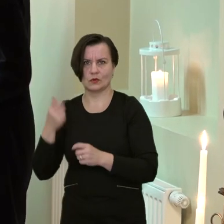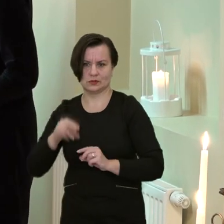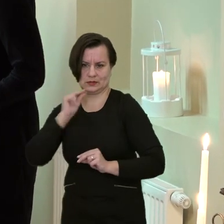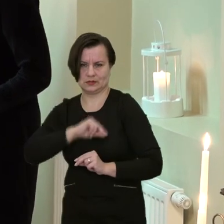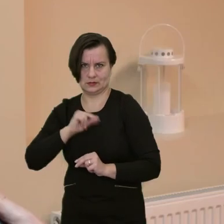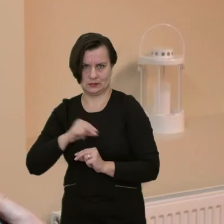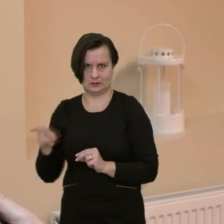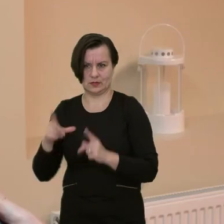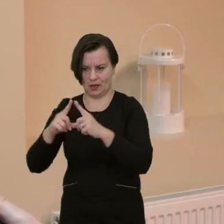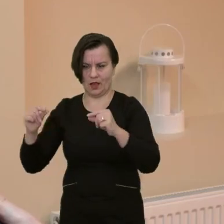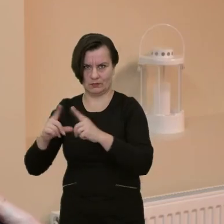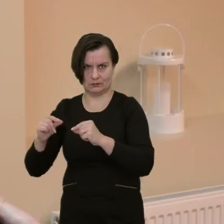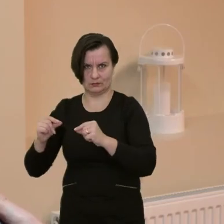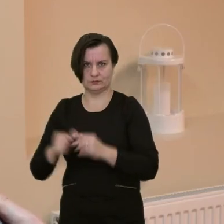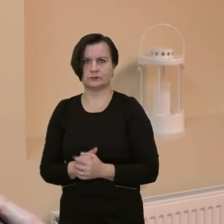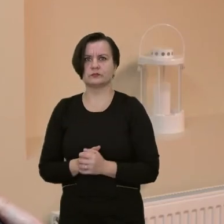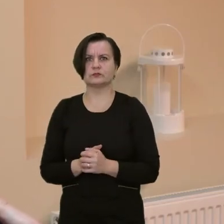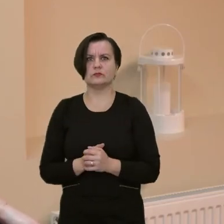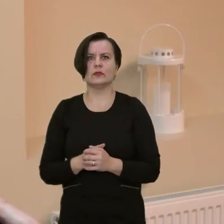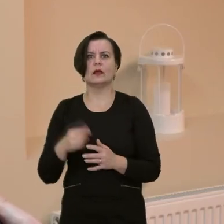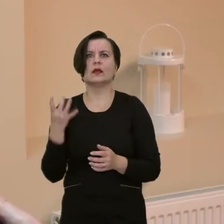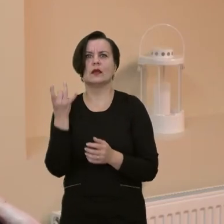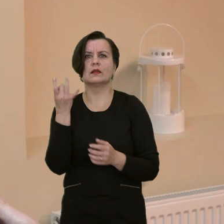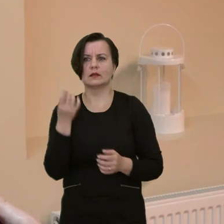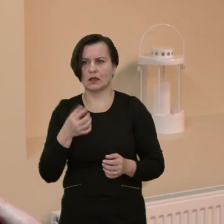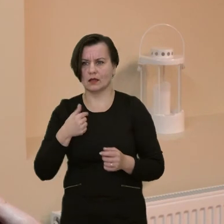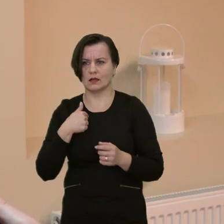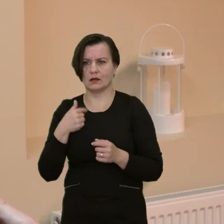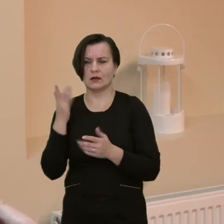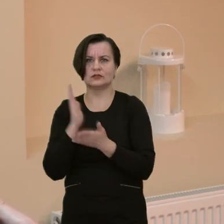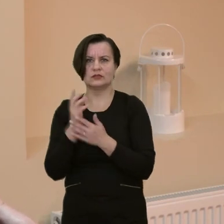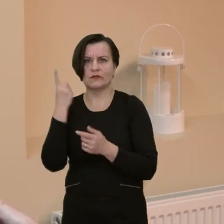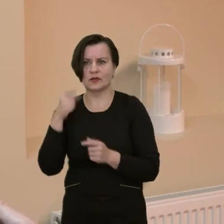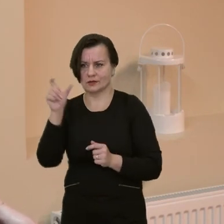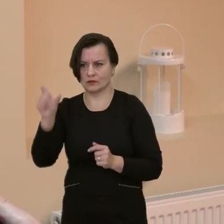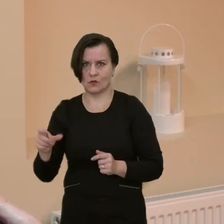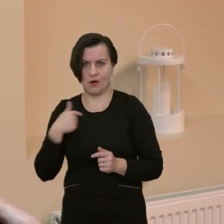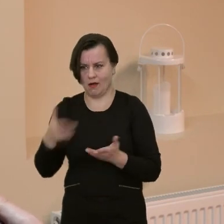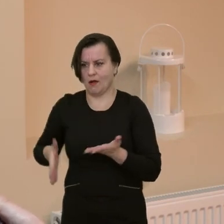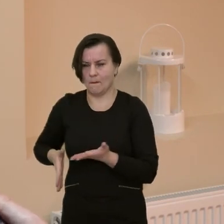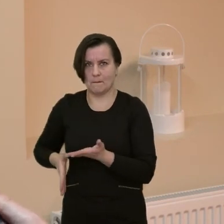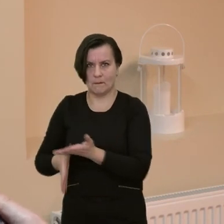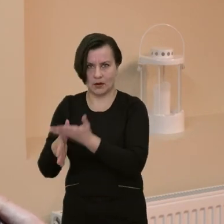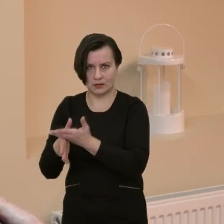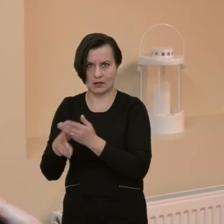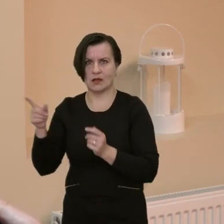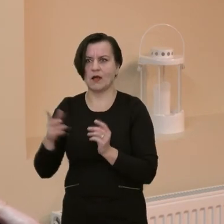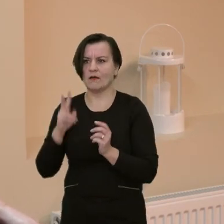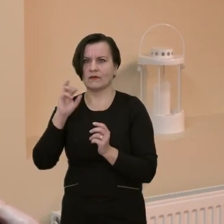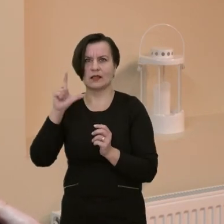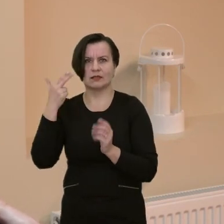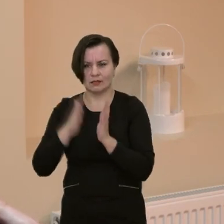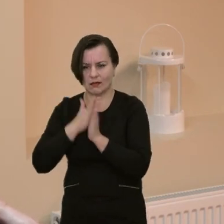vienas žmogus, kuriam ir padėjau sertifikuoti produktą, tai yra Vilnos vėlimo amatą,